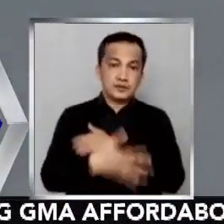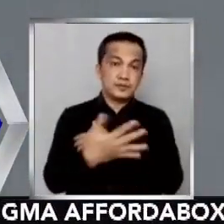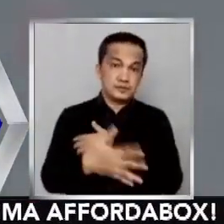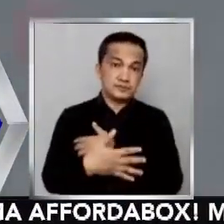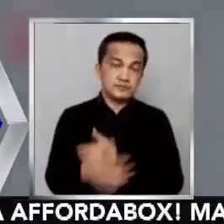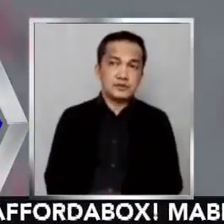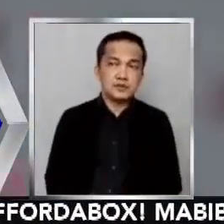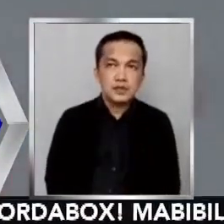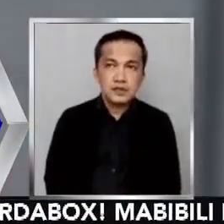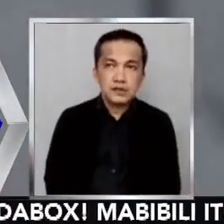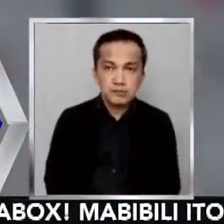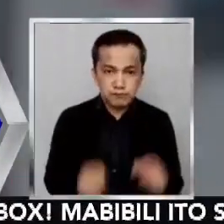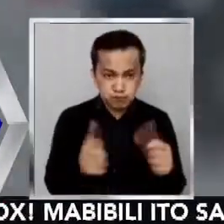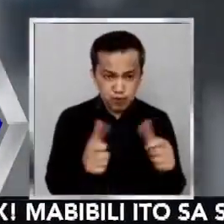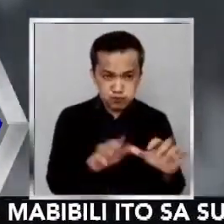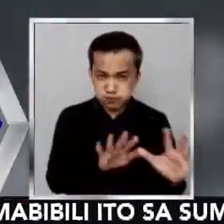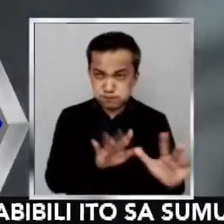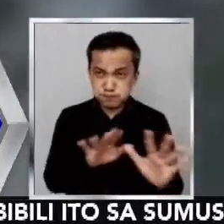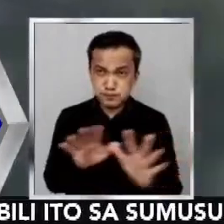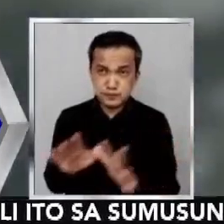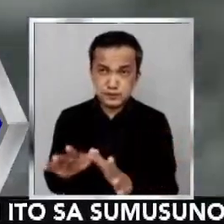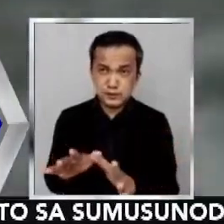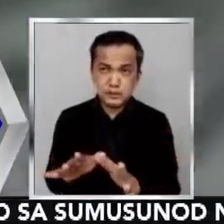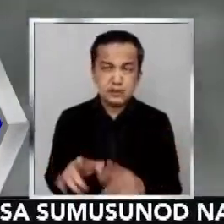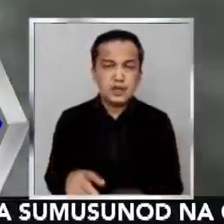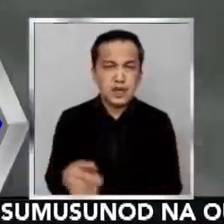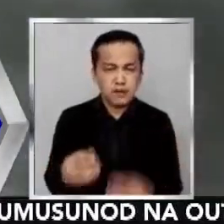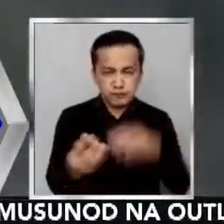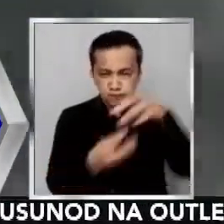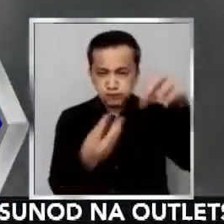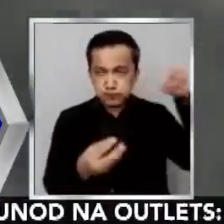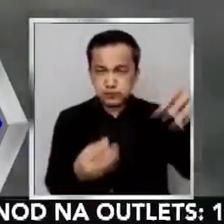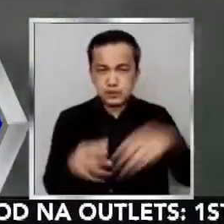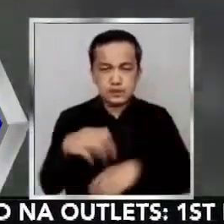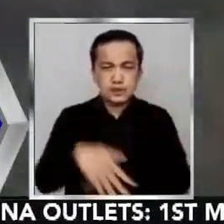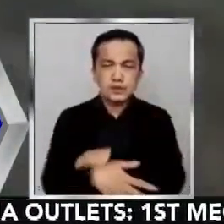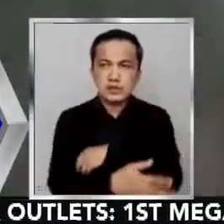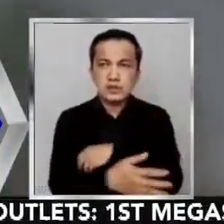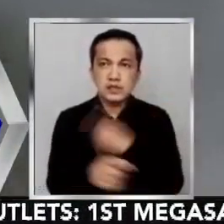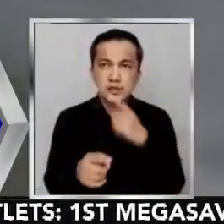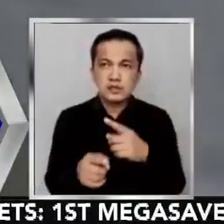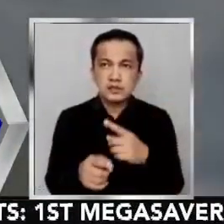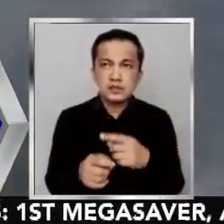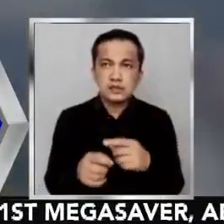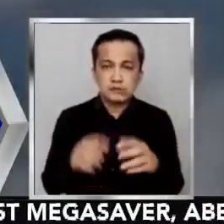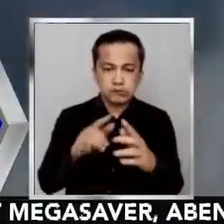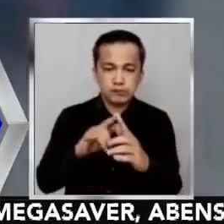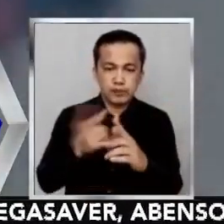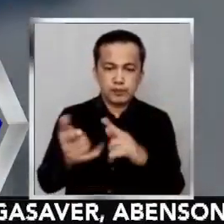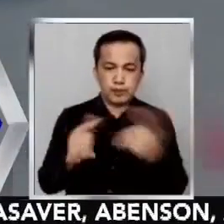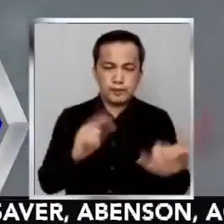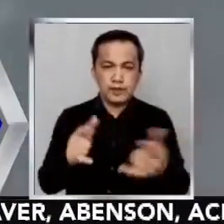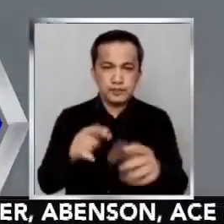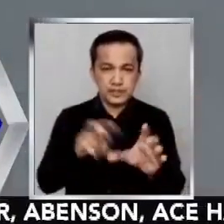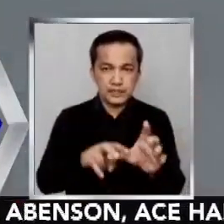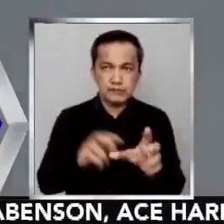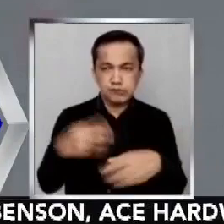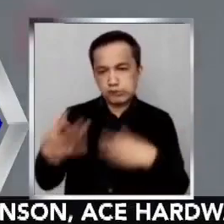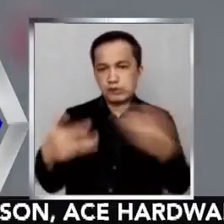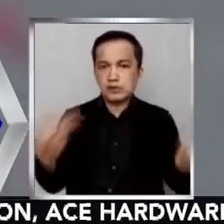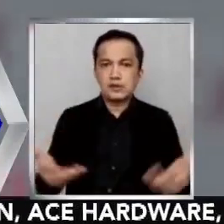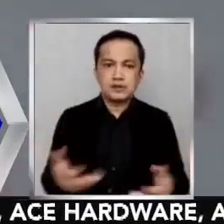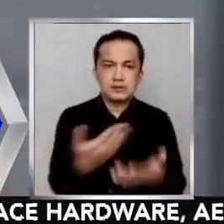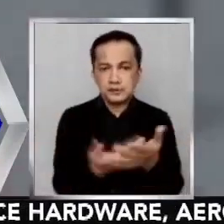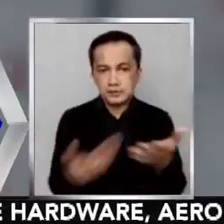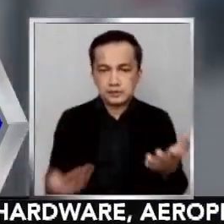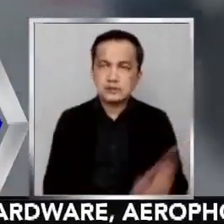tumakbo habang papalapit ang ipo-ipo sa dalampasigan. Halos matangay ang ilang tolda, upuan at iba pang gamit. Sa tala